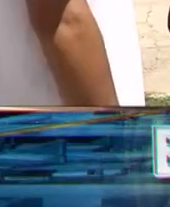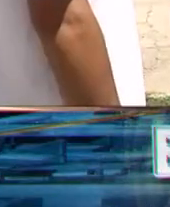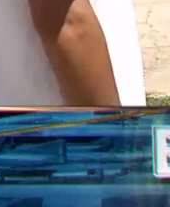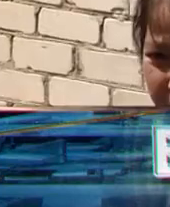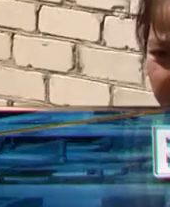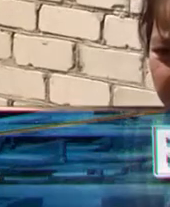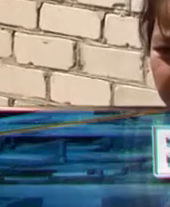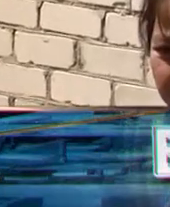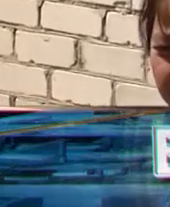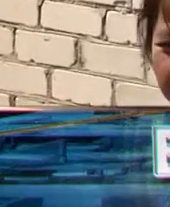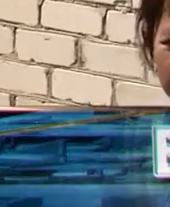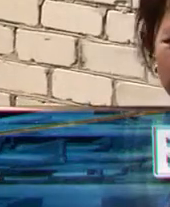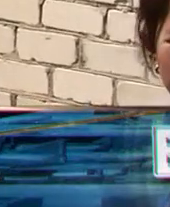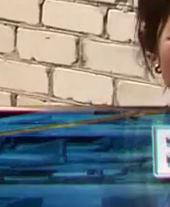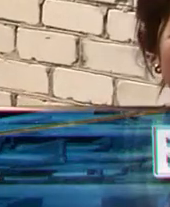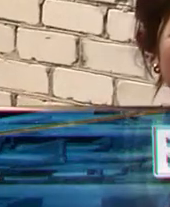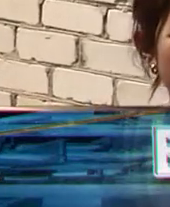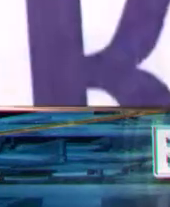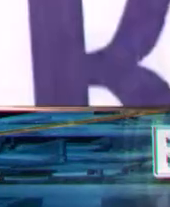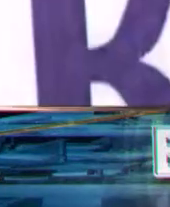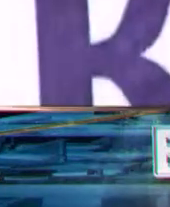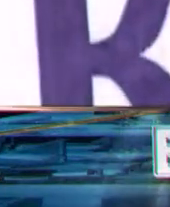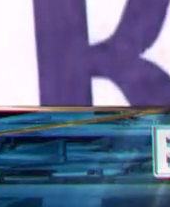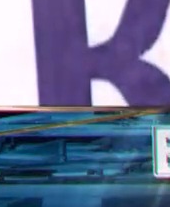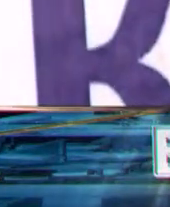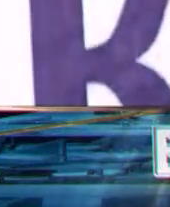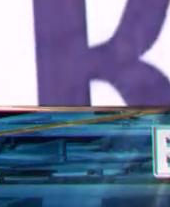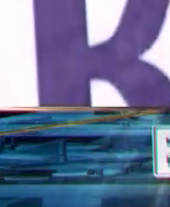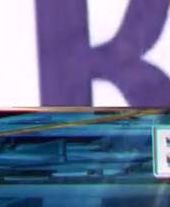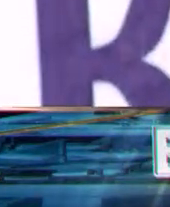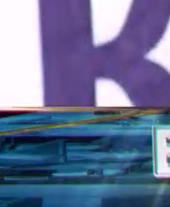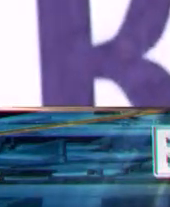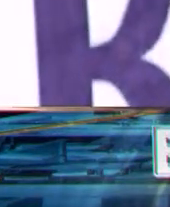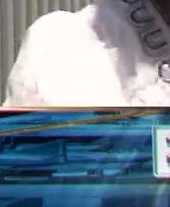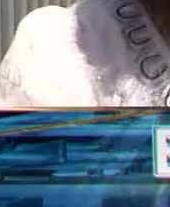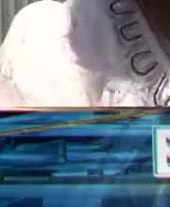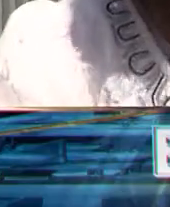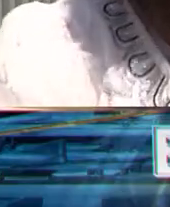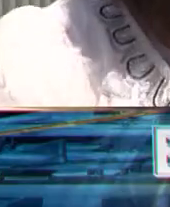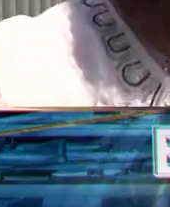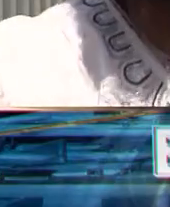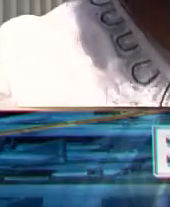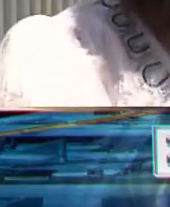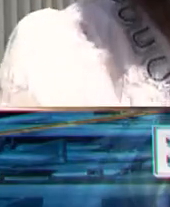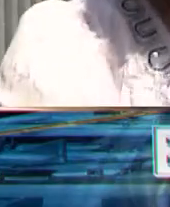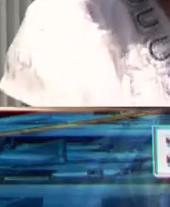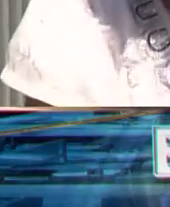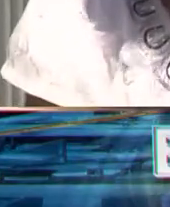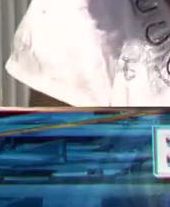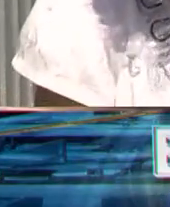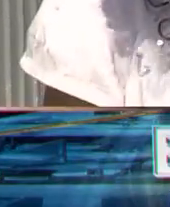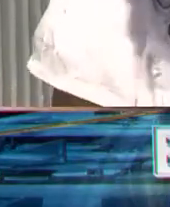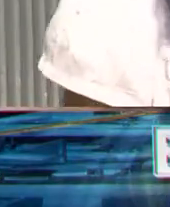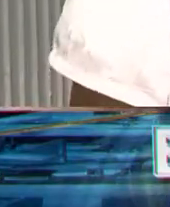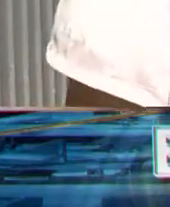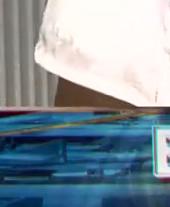Талдықорғандық алты балалы жалғыз бастана баспаналы болды. Харекет қайырымдылық қоры тағы бір отбасын қуантты. Бүкіл қазақ еліне рахметімді айтам.